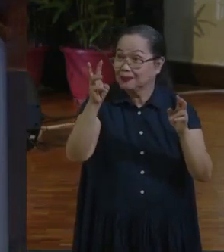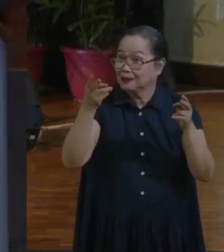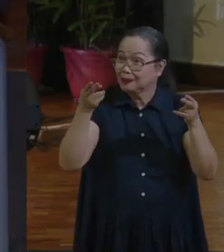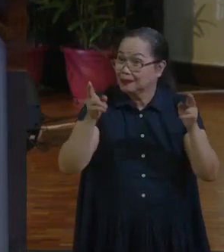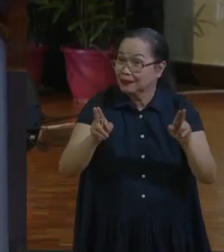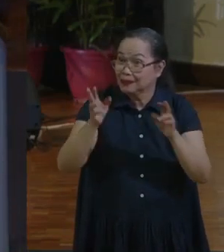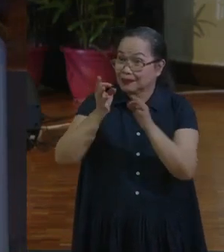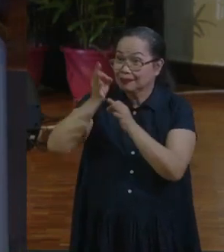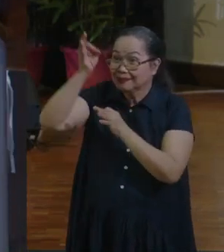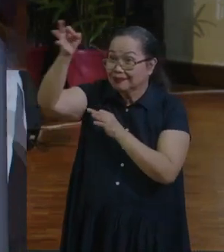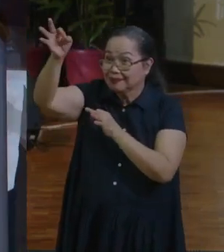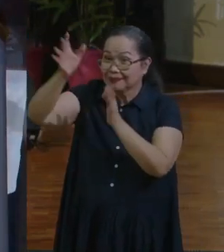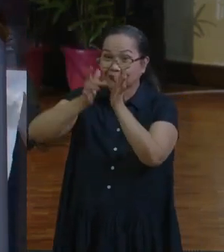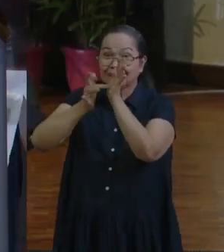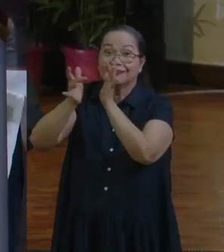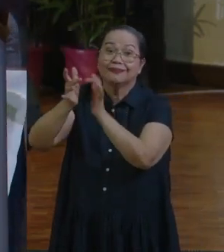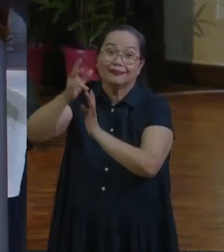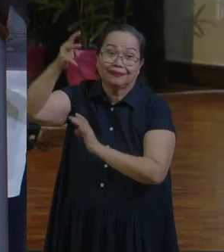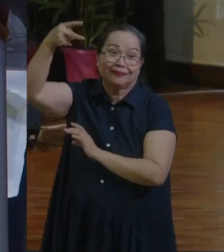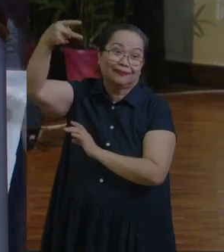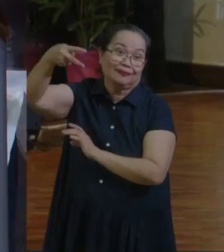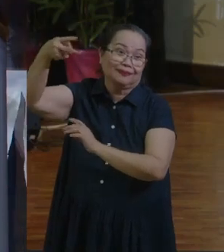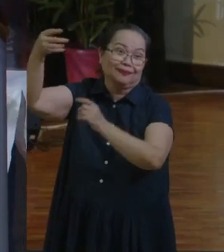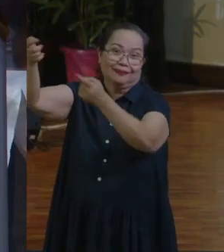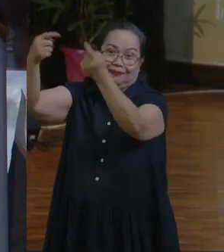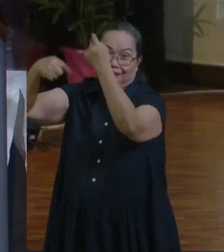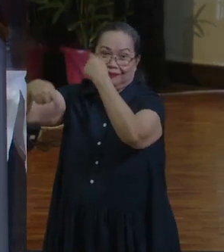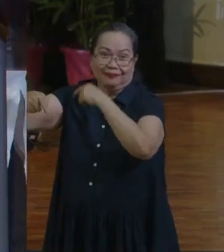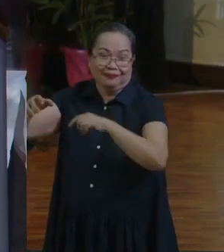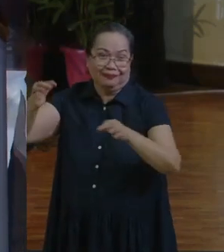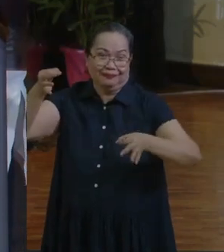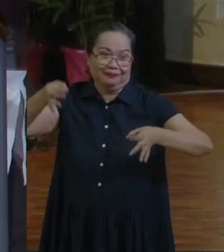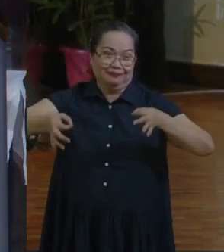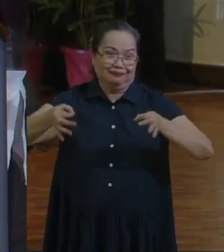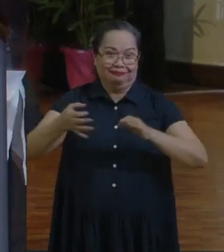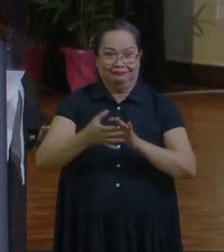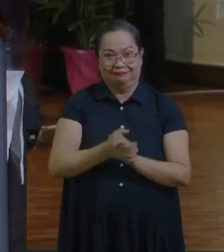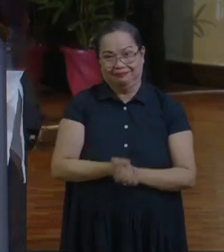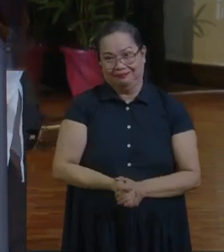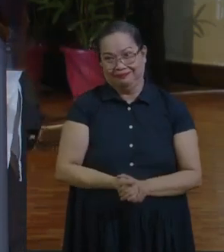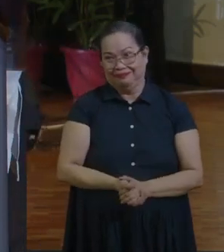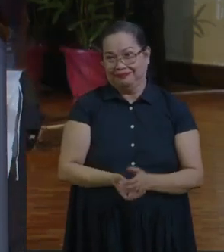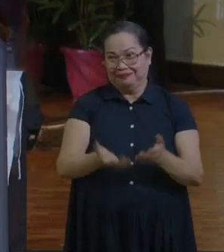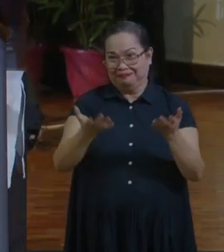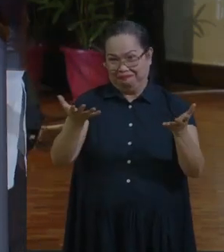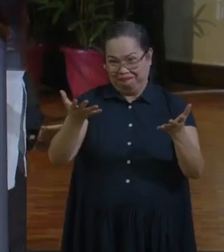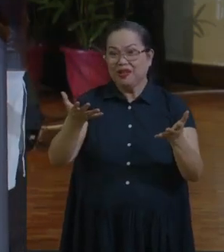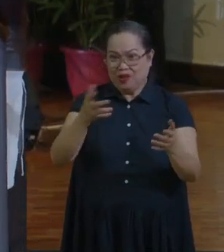at a future time sa kanyang pangalawang pagdating.